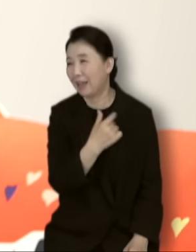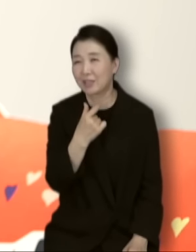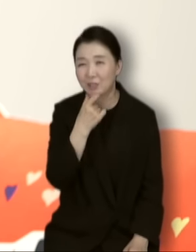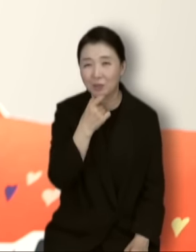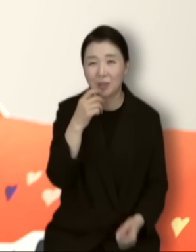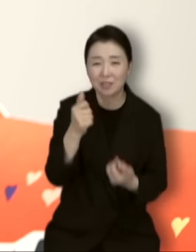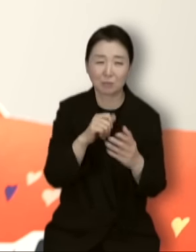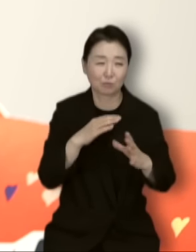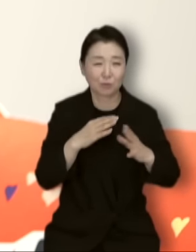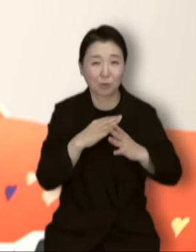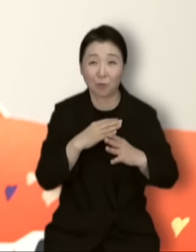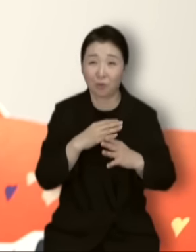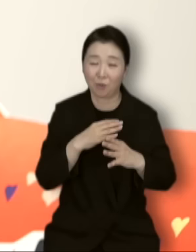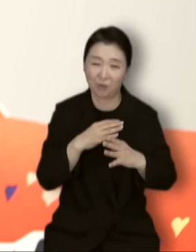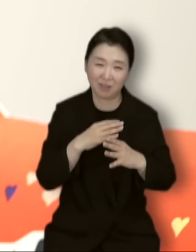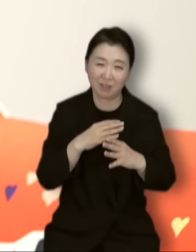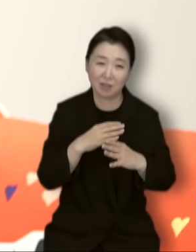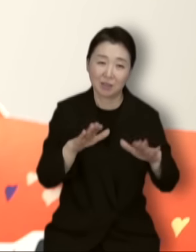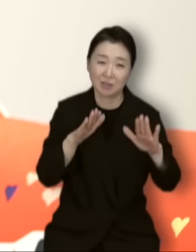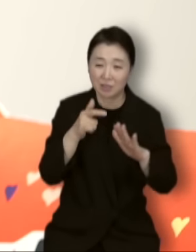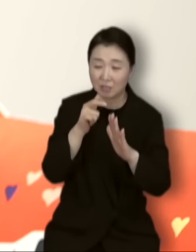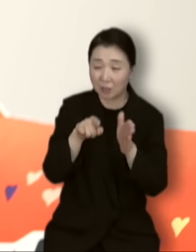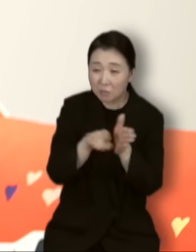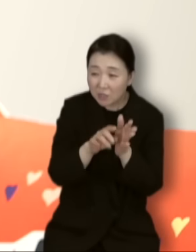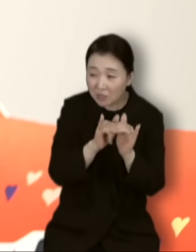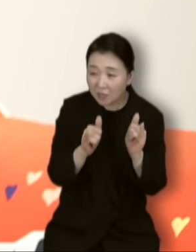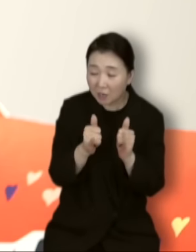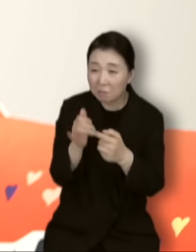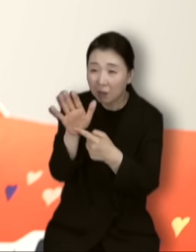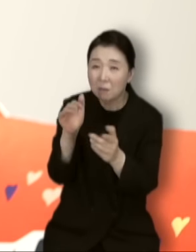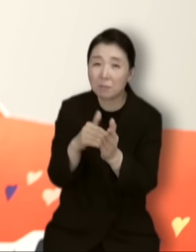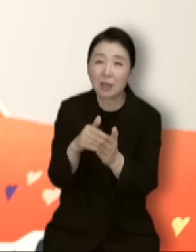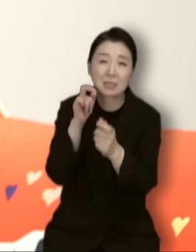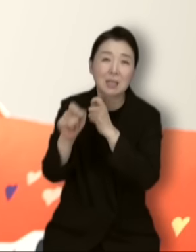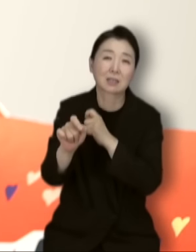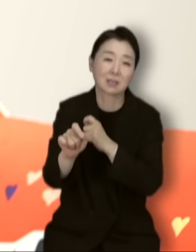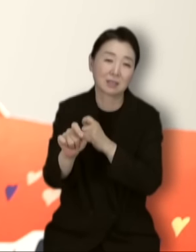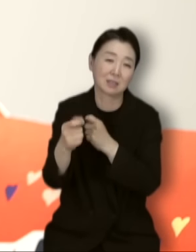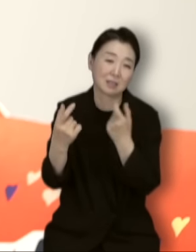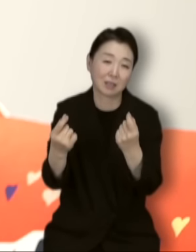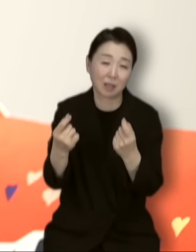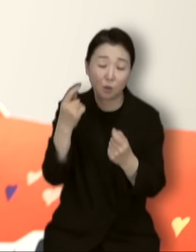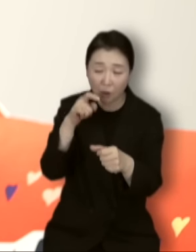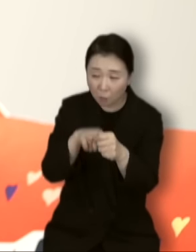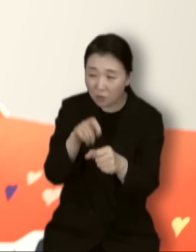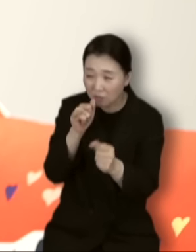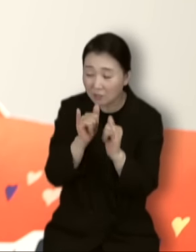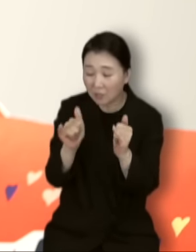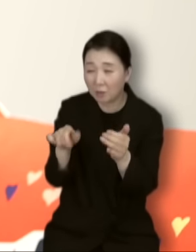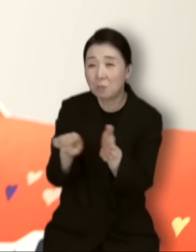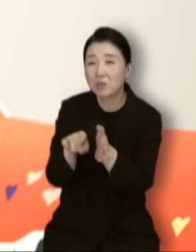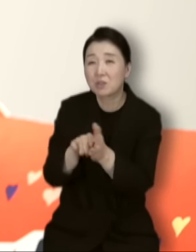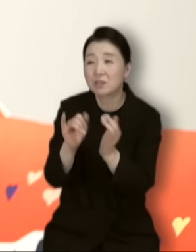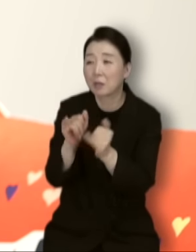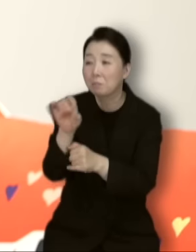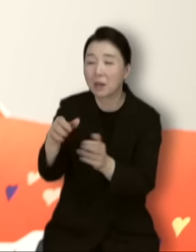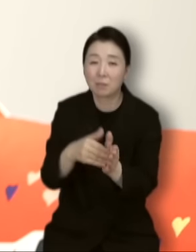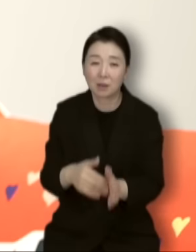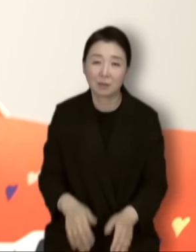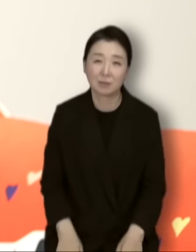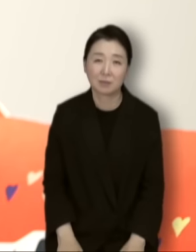싫어요 진짜 사람들이 무서워요 어 이제는 기독교인이라고 내놓는 사람들은 사기꾼 아냐 이런 생각이 들어요 뭔가 목적 있는 사람은